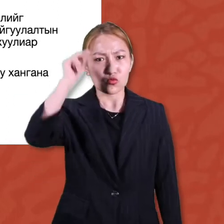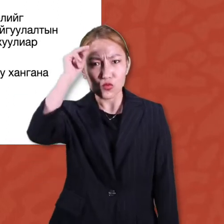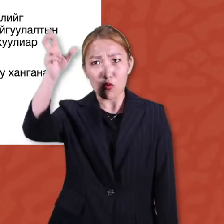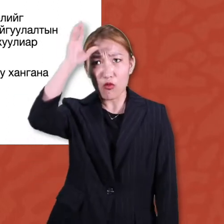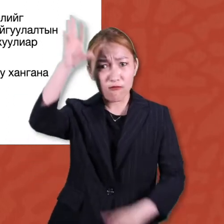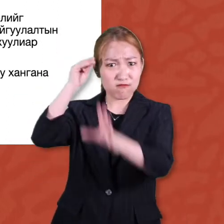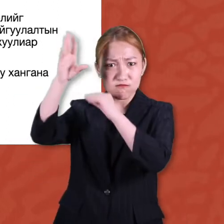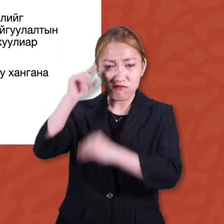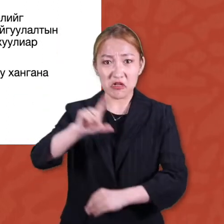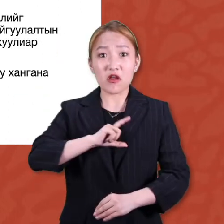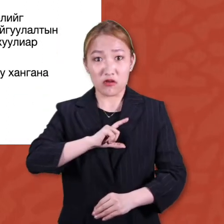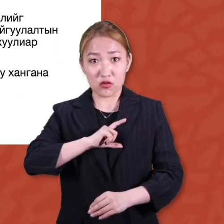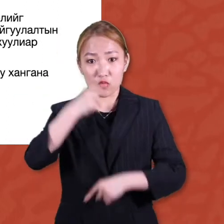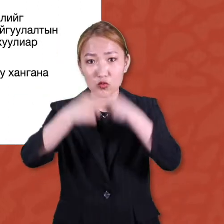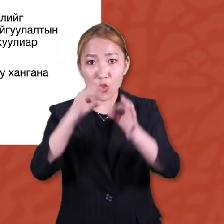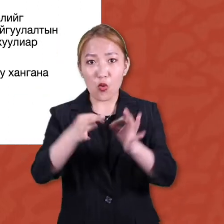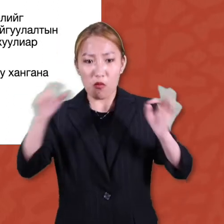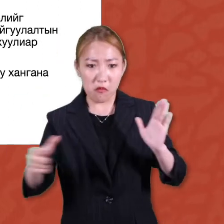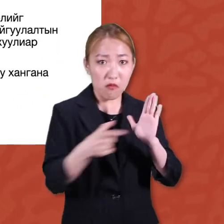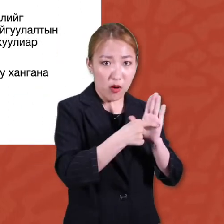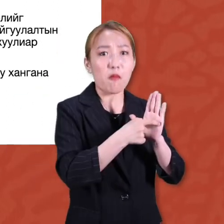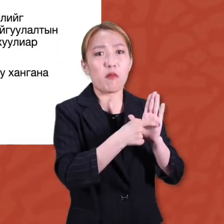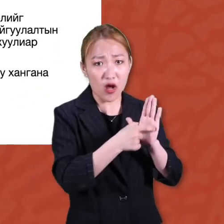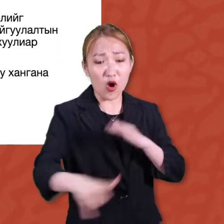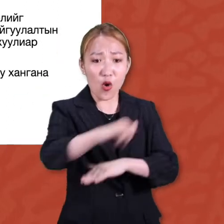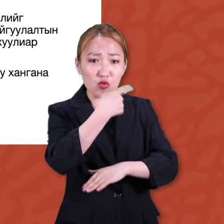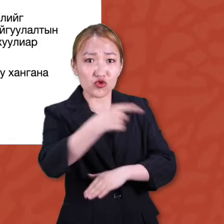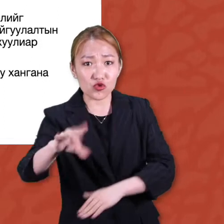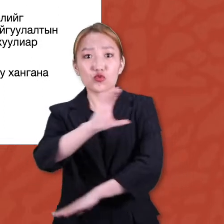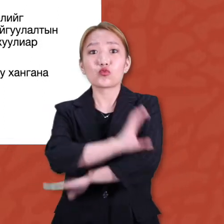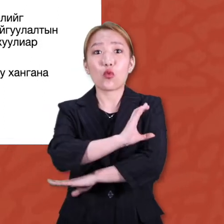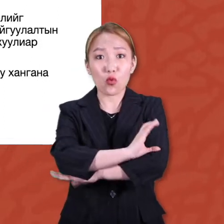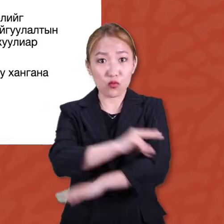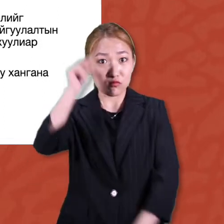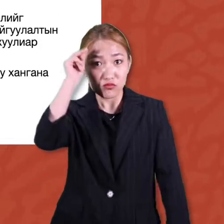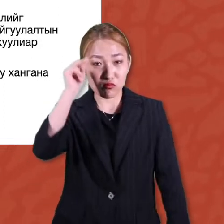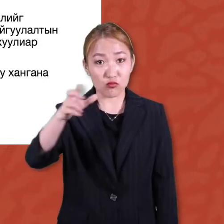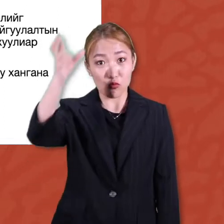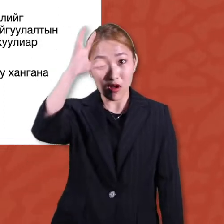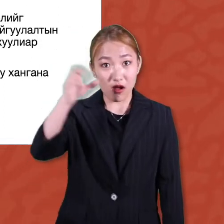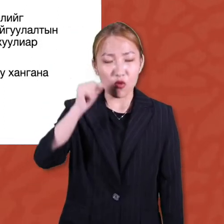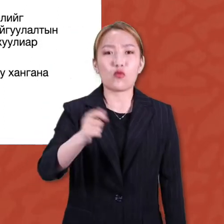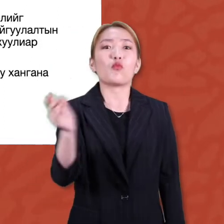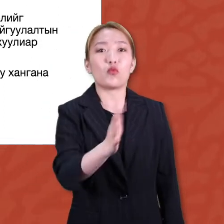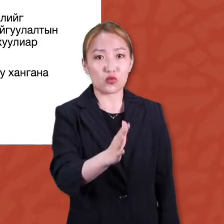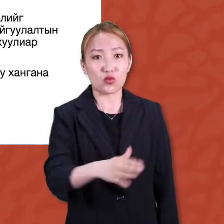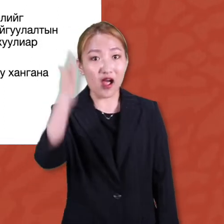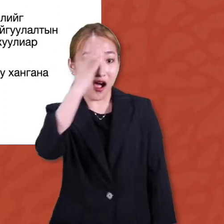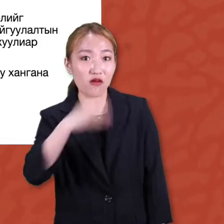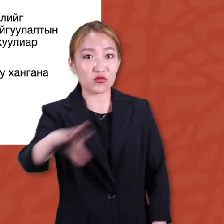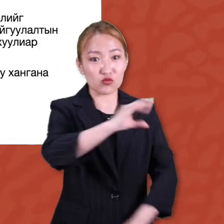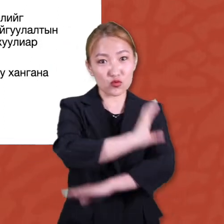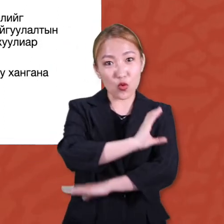эрхийг баталгаажуулсан байдаг. Улсын сургуулиудад боловсрол үн төлбөргүй. Эцэг эхчүүд хүүхдүүдээ улсын